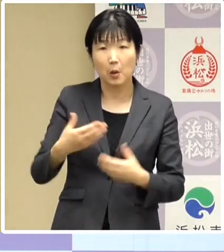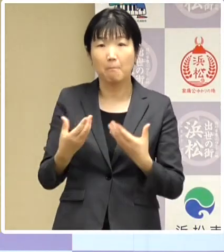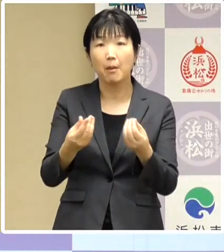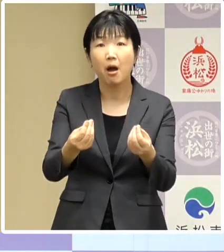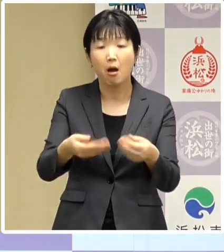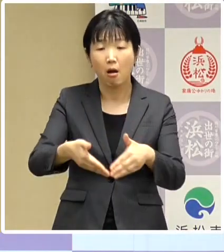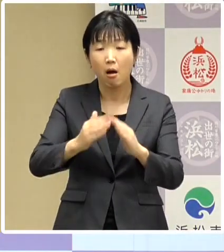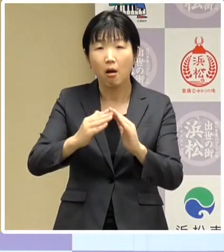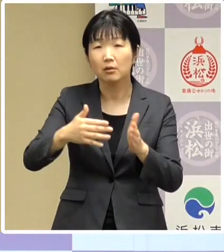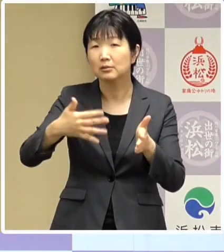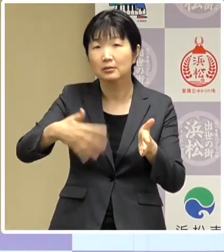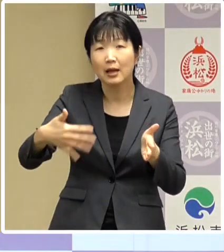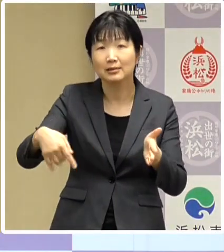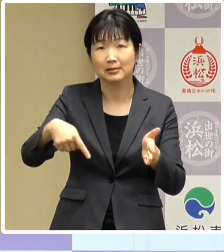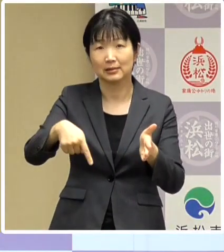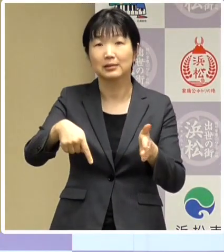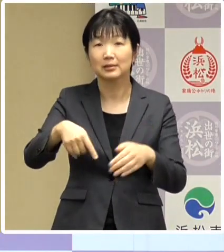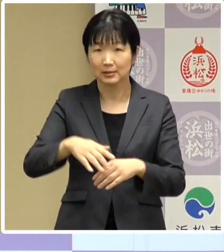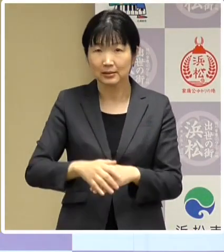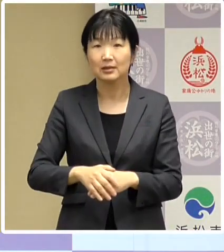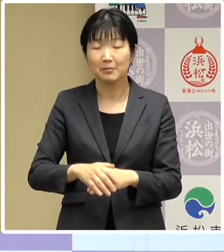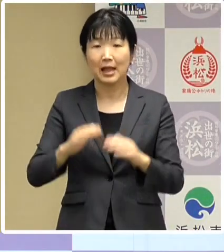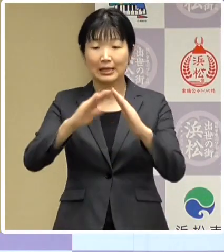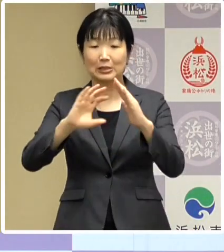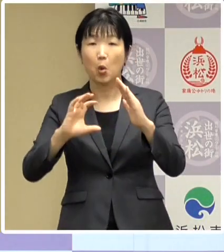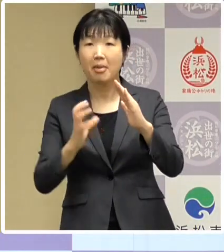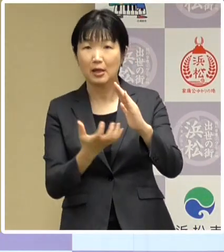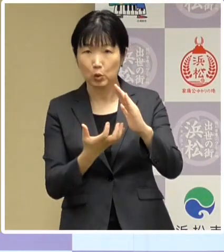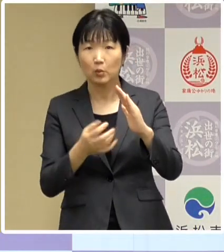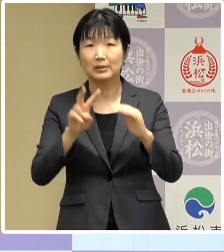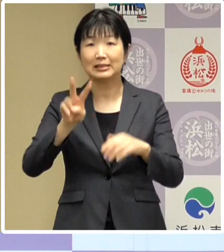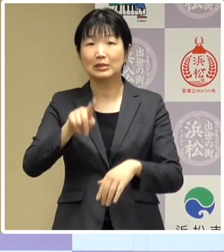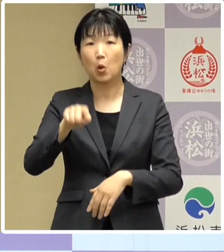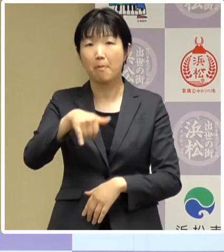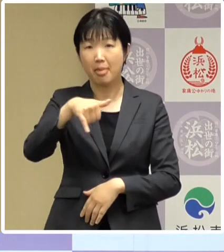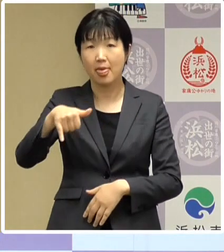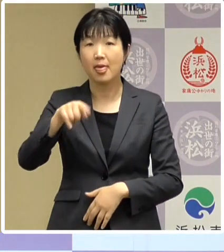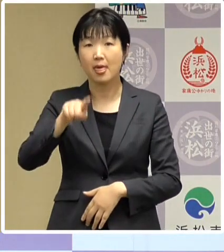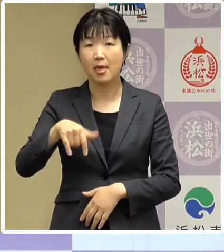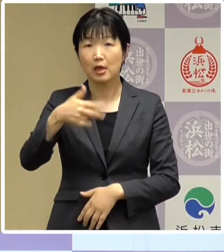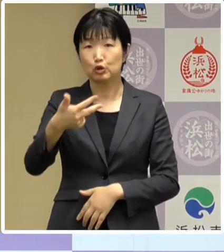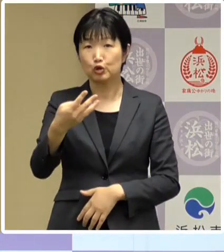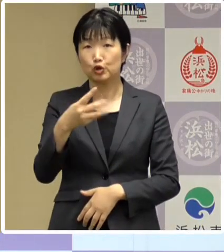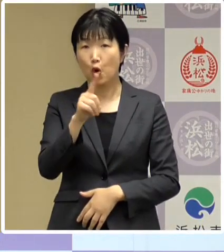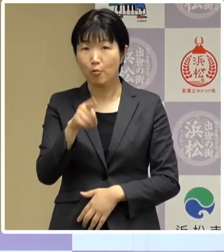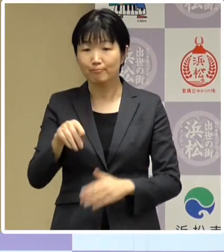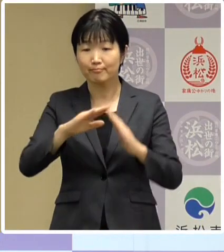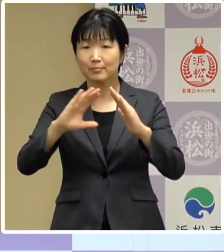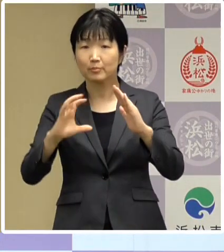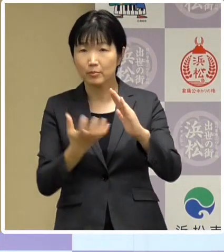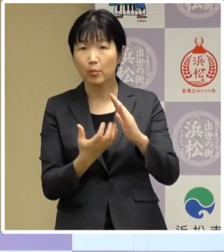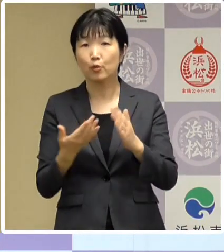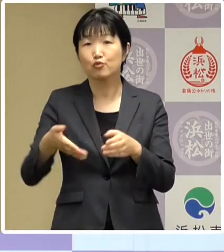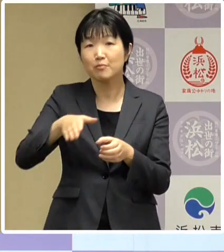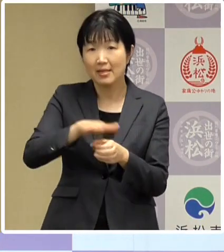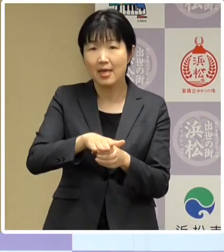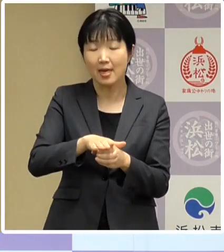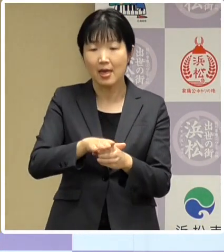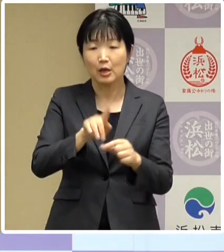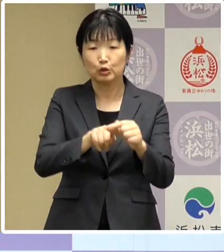形、になりました。一方で、まあ、リノベ含めてですね、はい、取り組んできたこともあると思います。はい、中心市街地の活性化